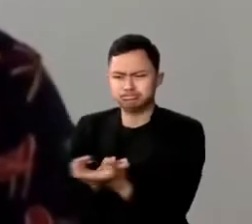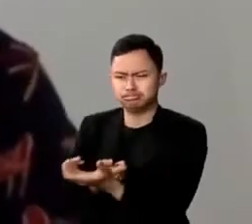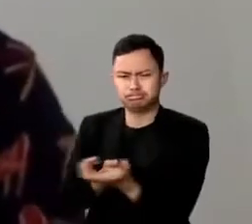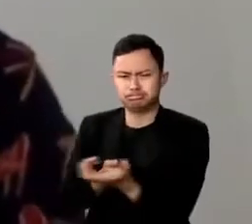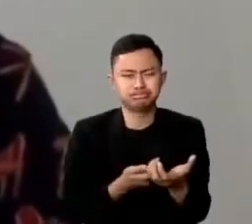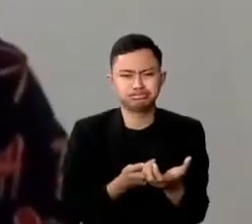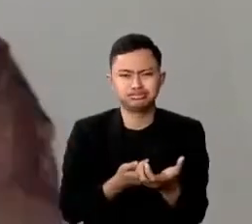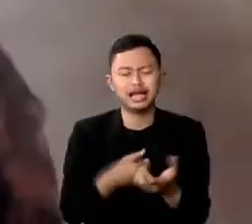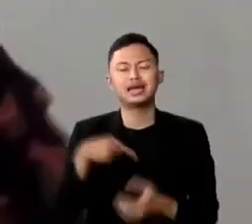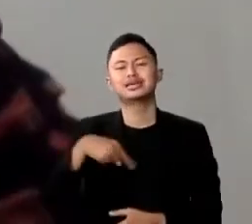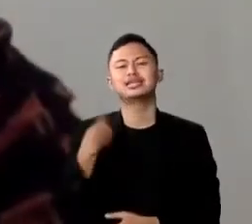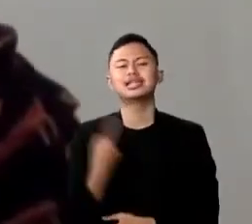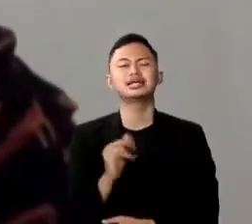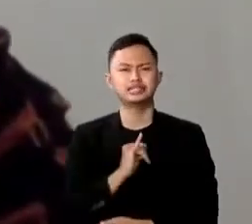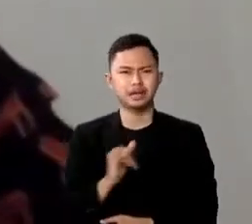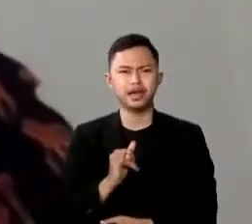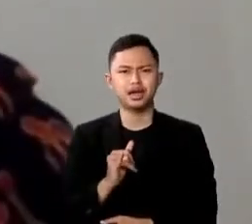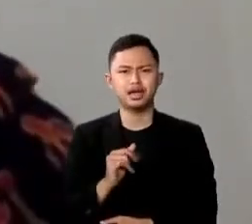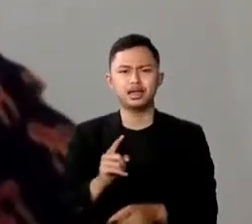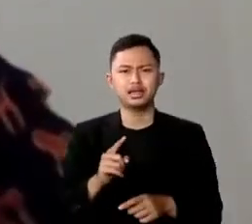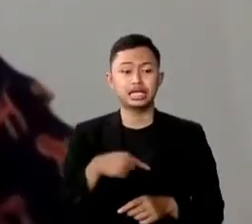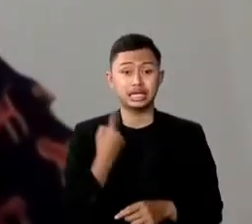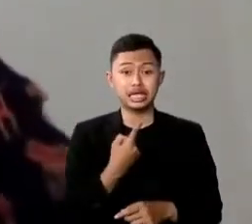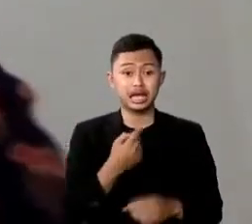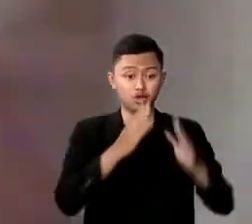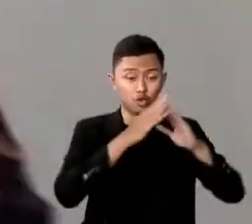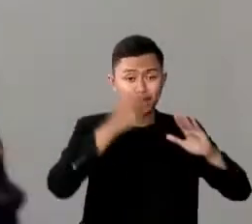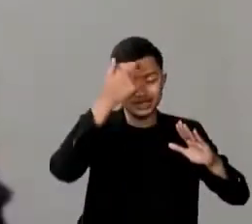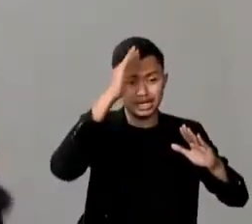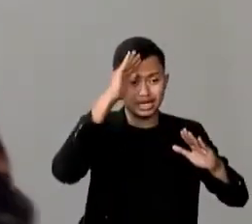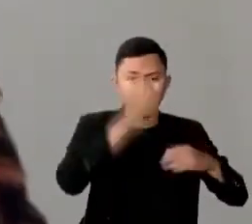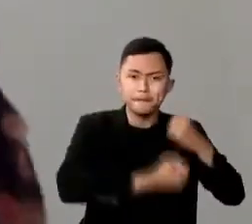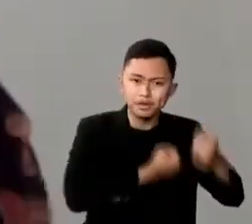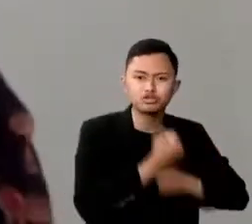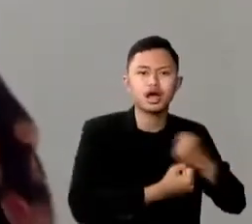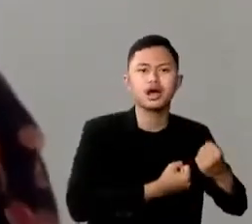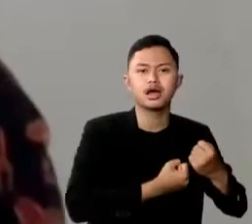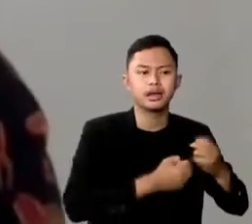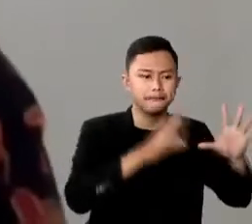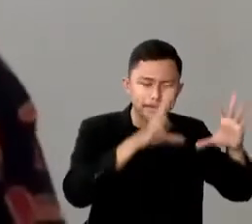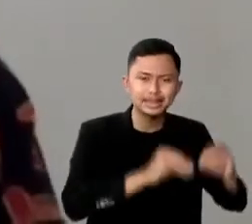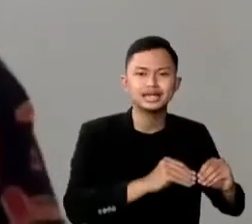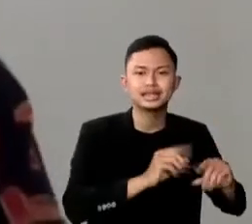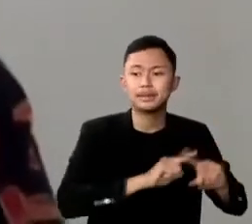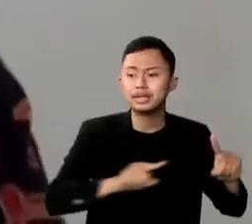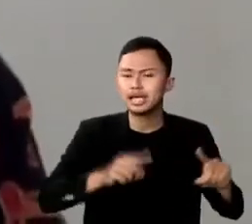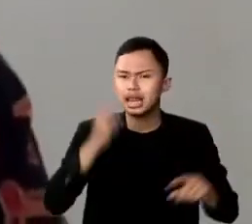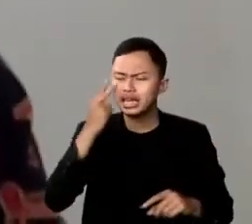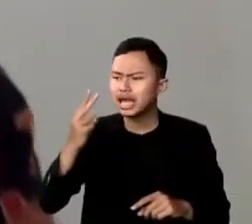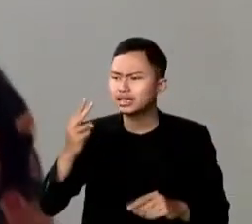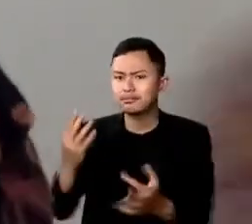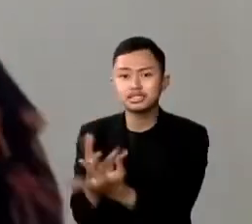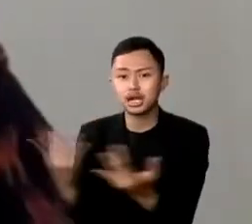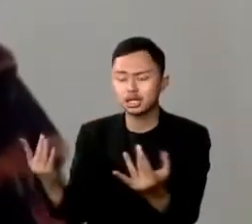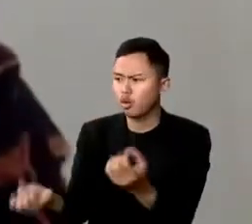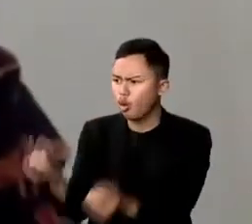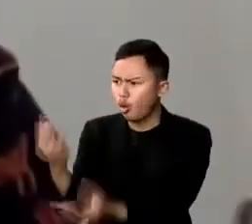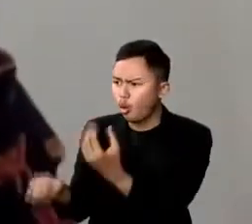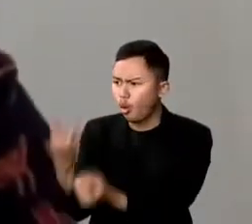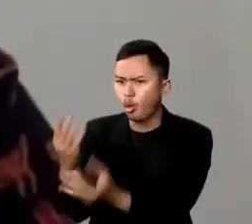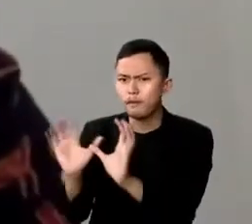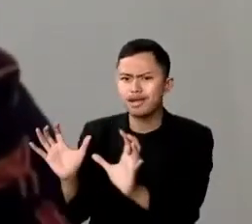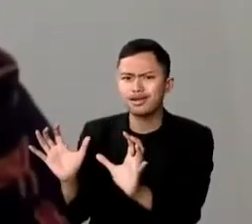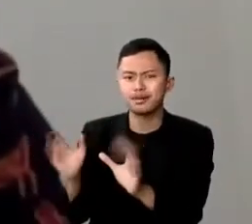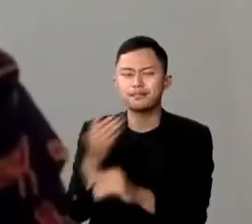api di rumah sakit tapi di masyarakat ini bakar sini bakar sana gitu dia seringkali yang terbakar itu bukan